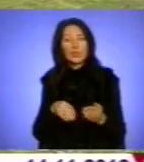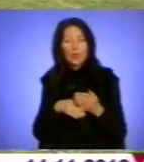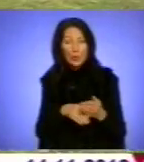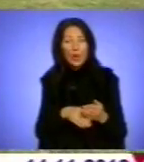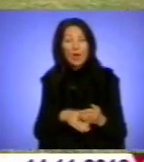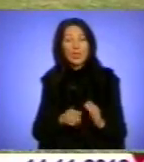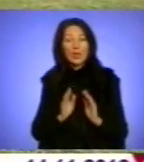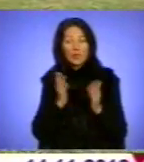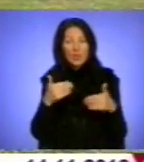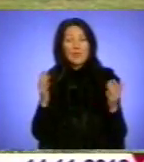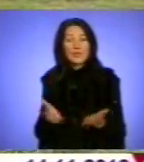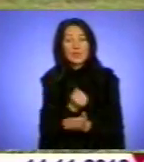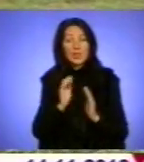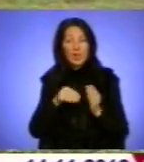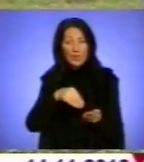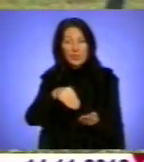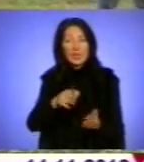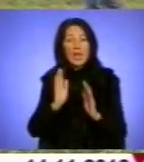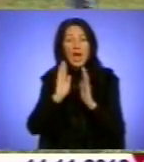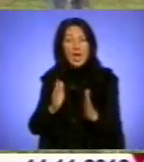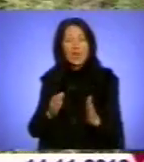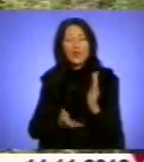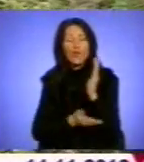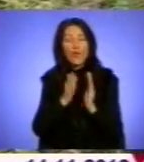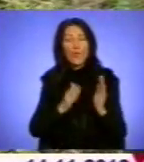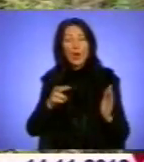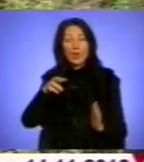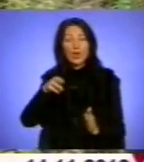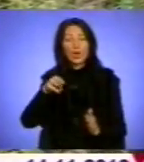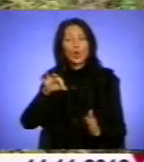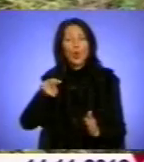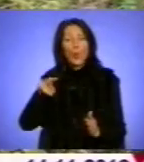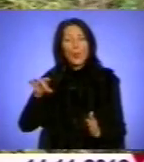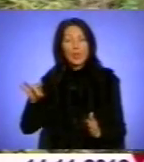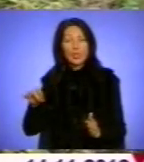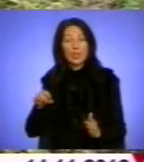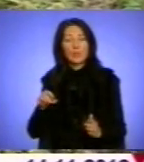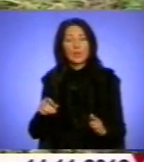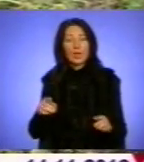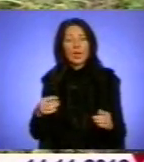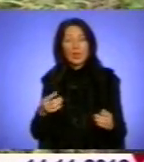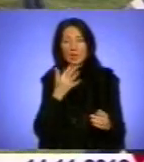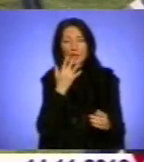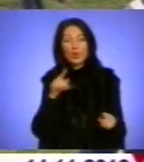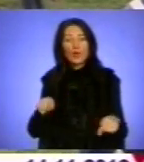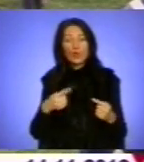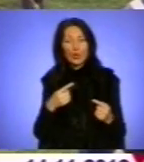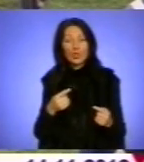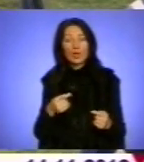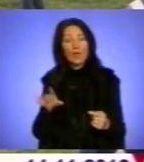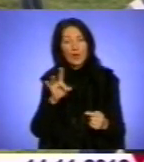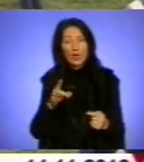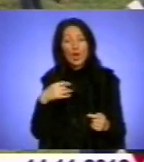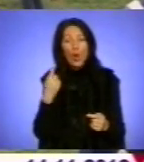парках Національного відродження та Топільщі Тернополя у районах області. Дитячий майданчик озеленюють вперше. У нас є знайомі